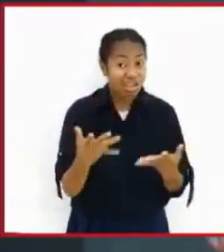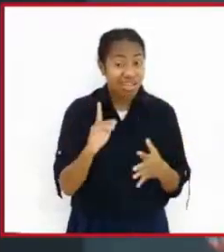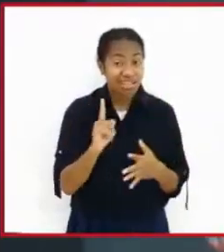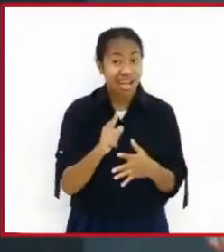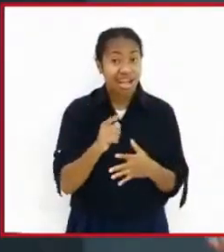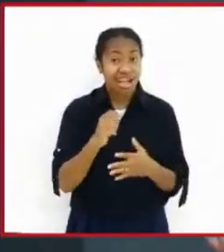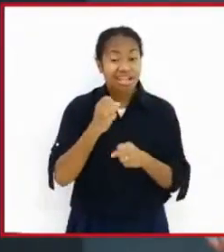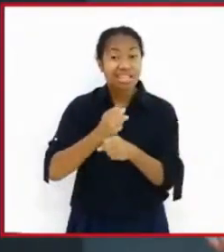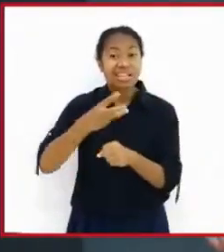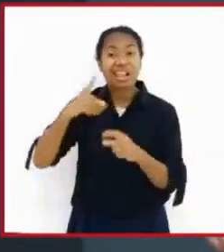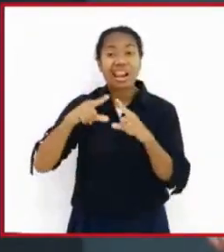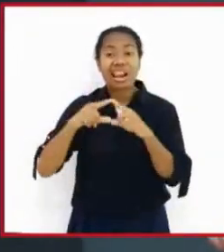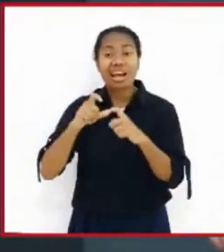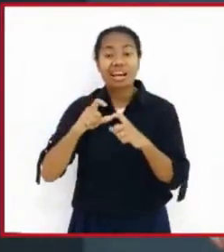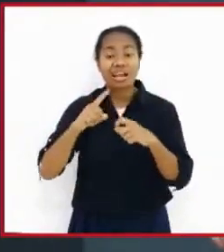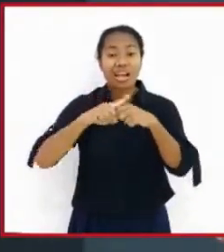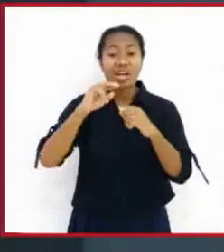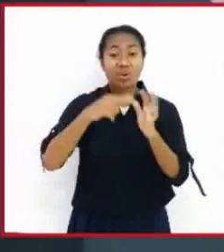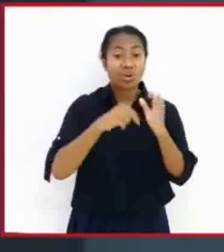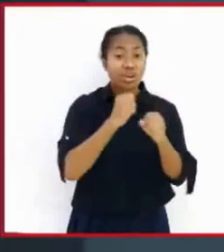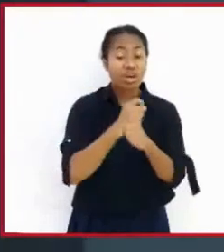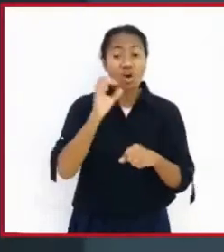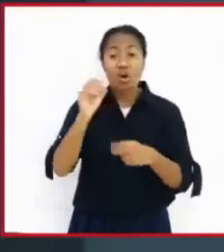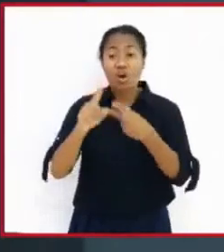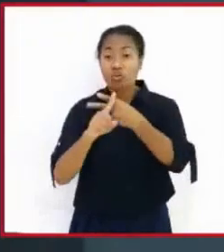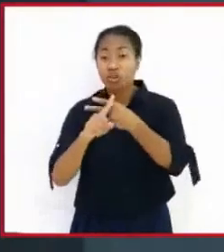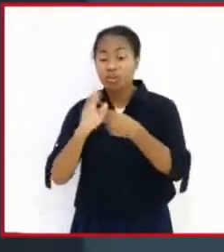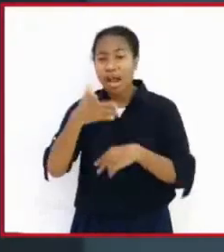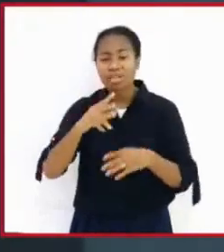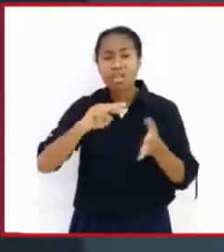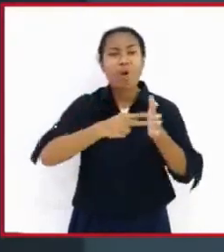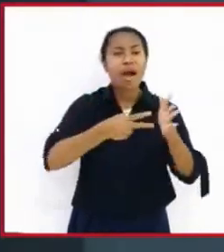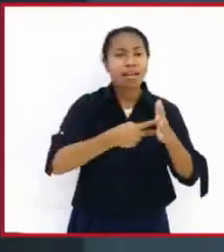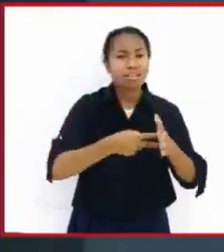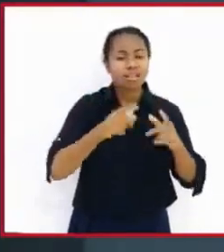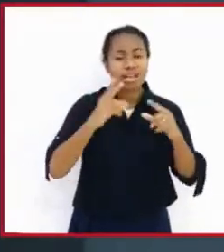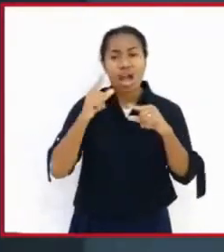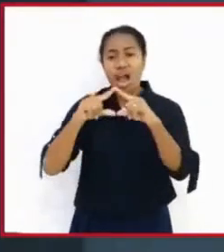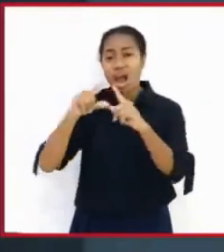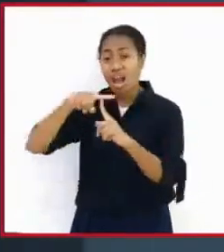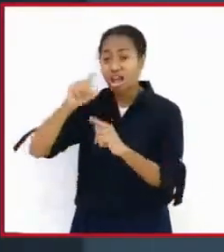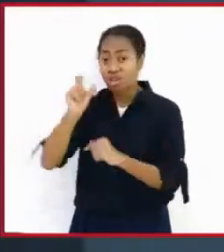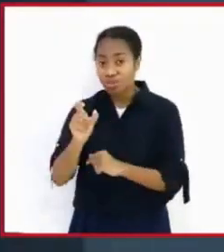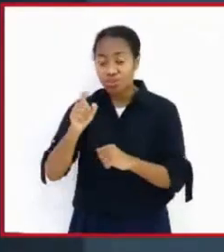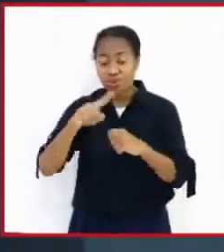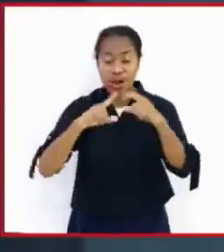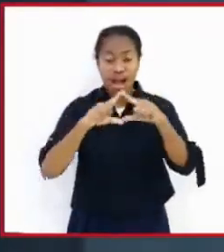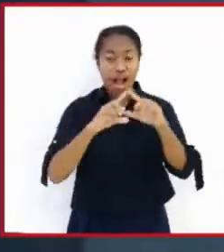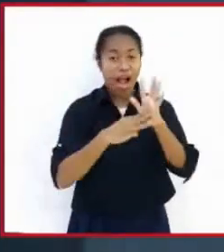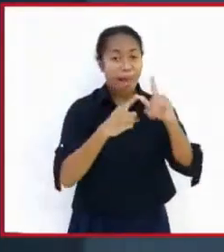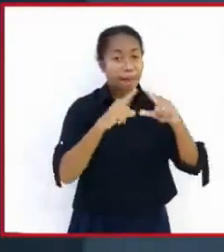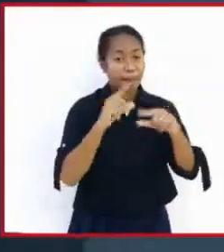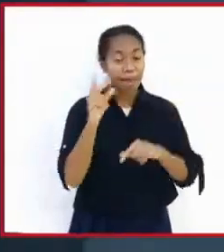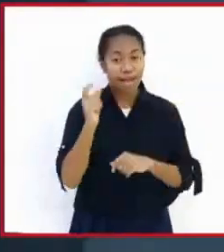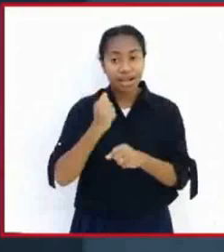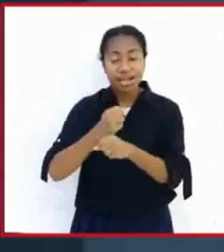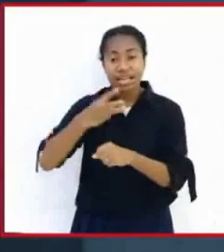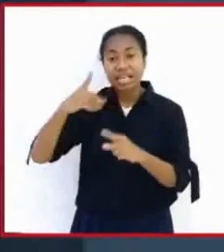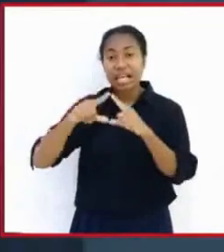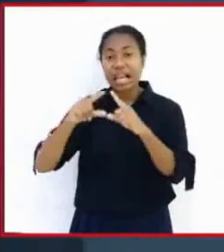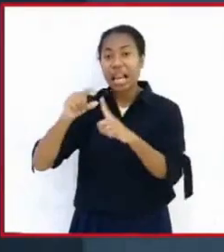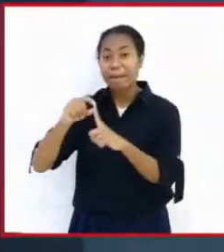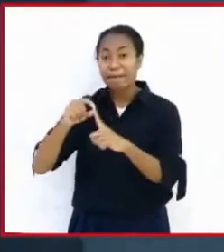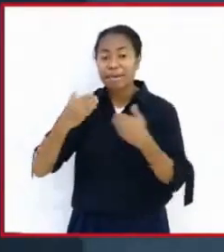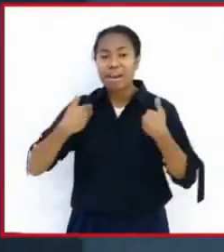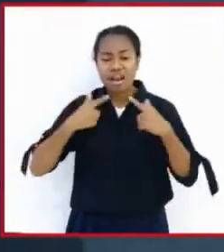digelari Queen of tetap step Ratu kamar dan buku